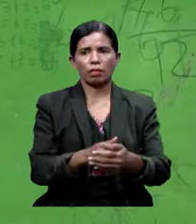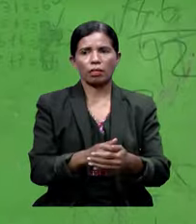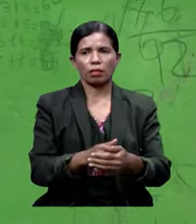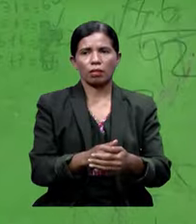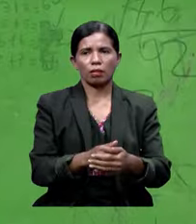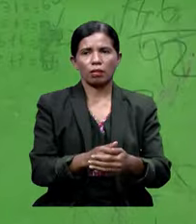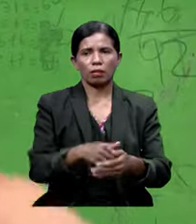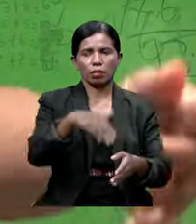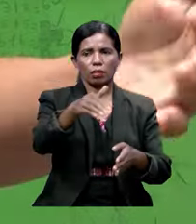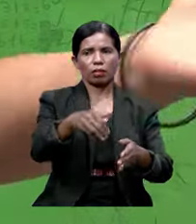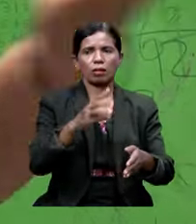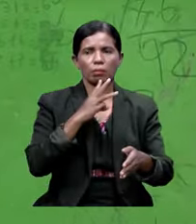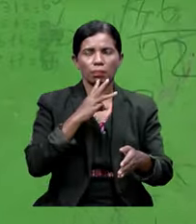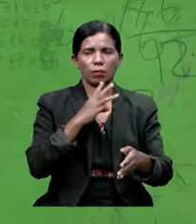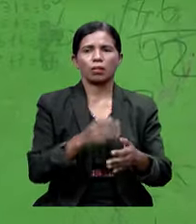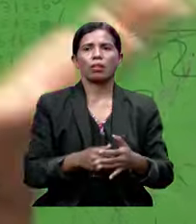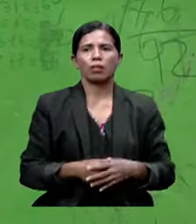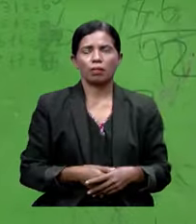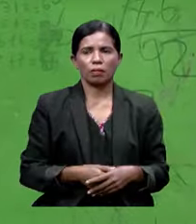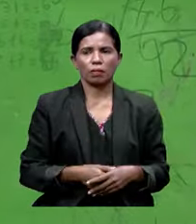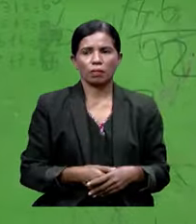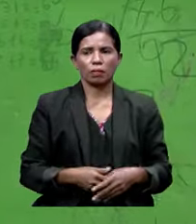ne nyekih hodo to. Anto biar ini mana?